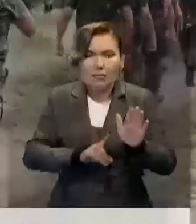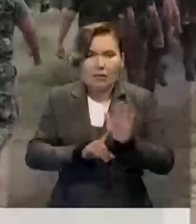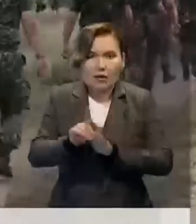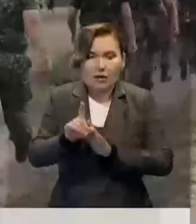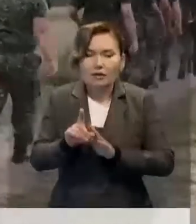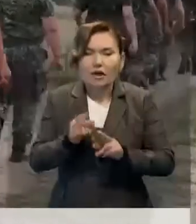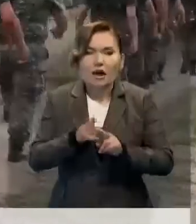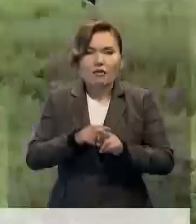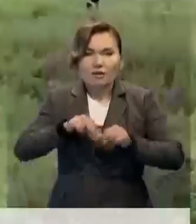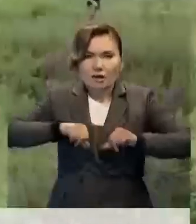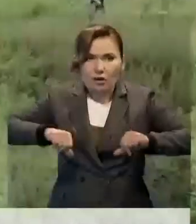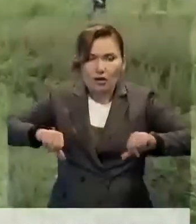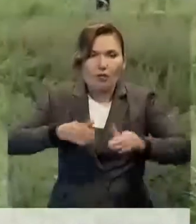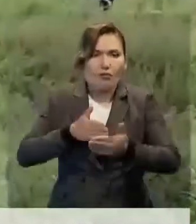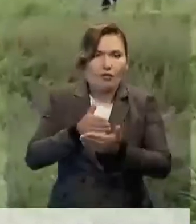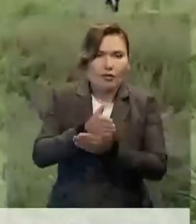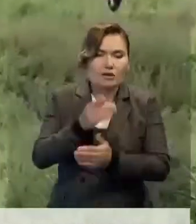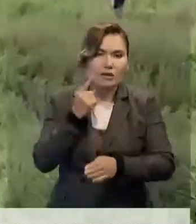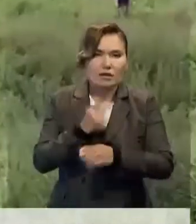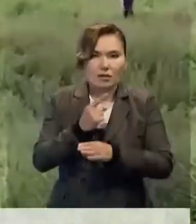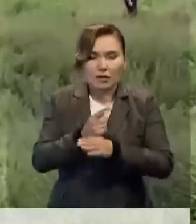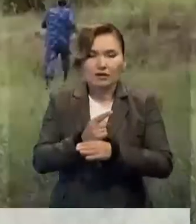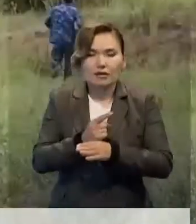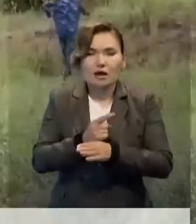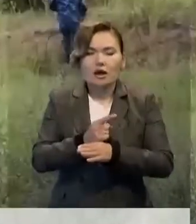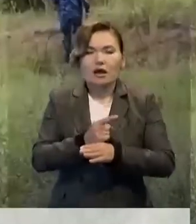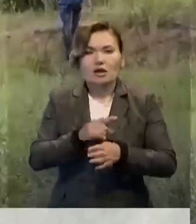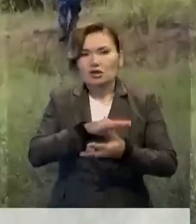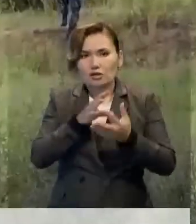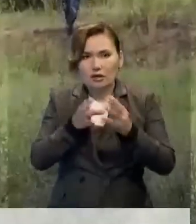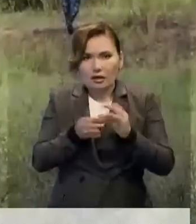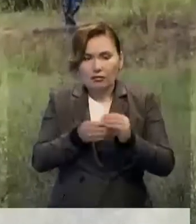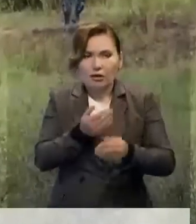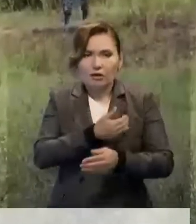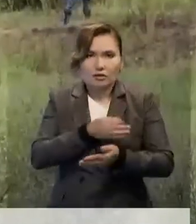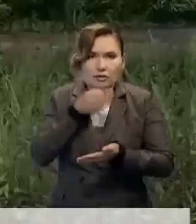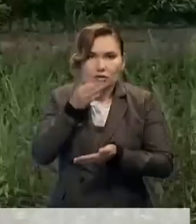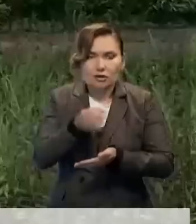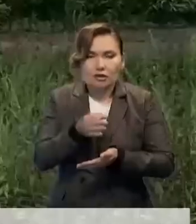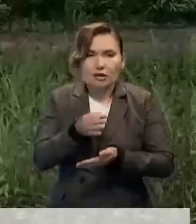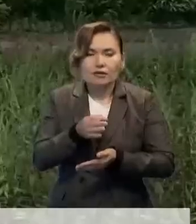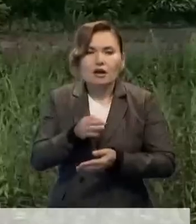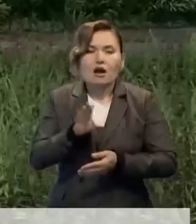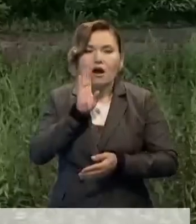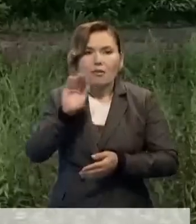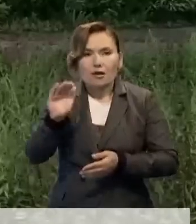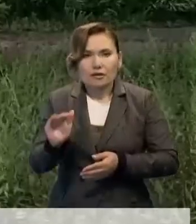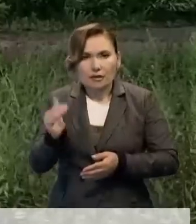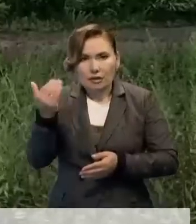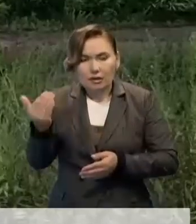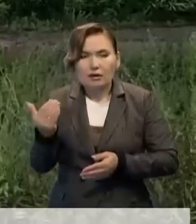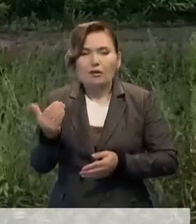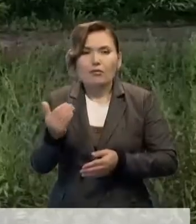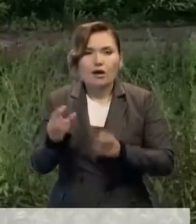ешкімді кіргізбейді. Мен жалпы айта кетейін, Мәдина Ерланқызын іздеу жұмыстары 4 күн